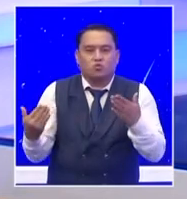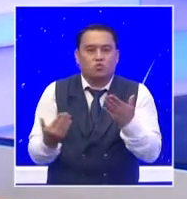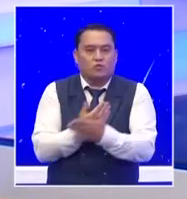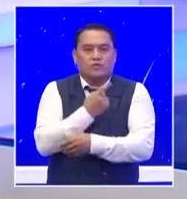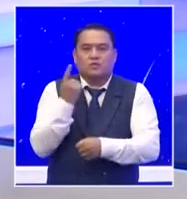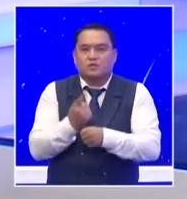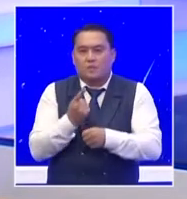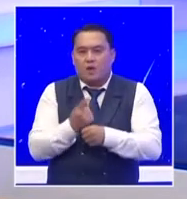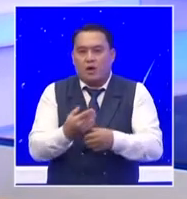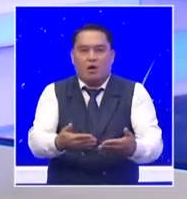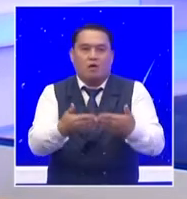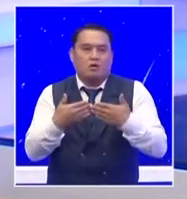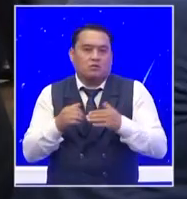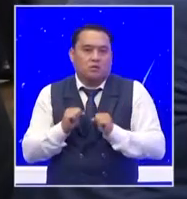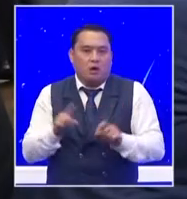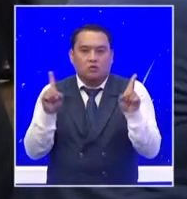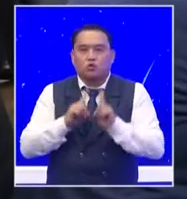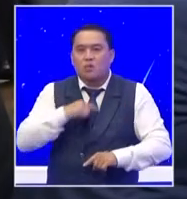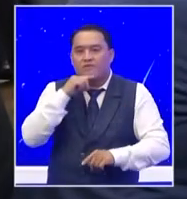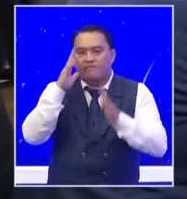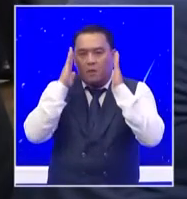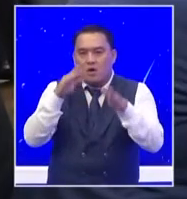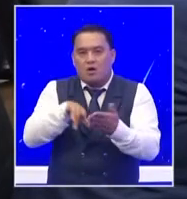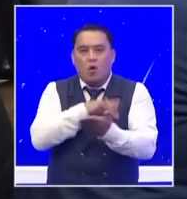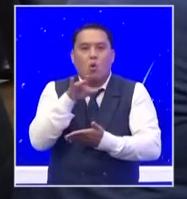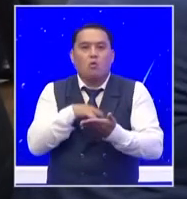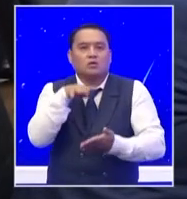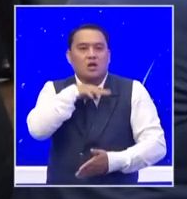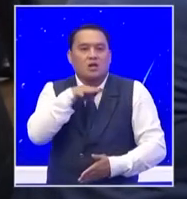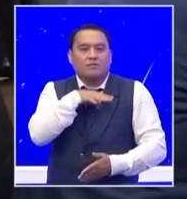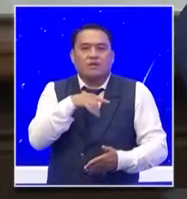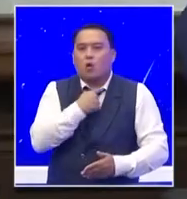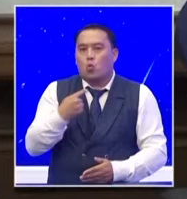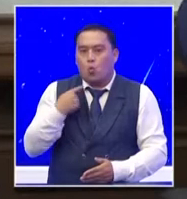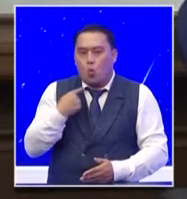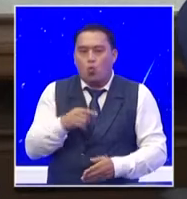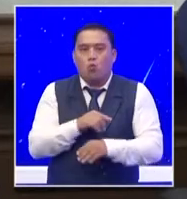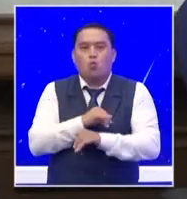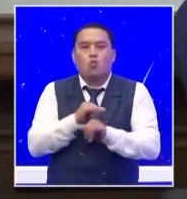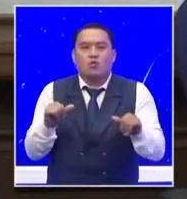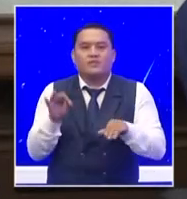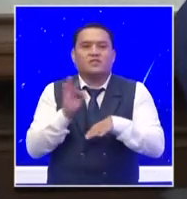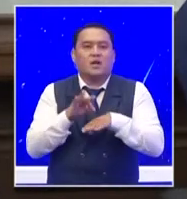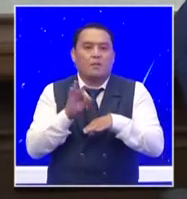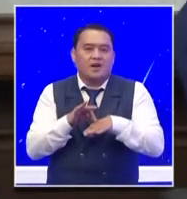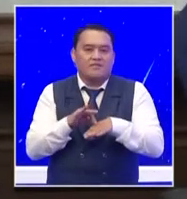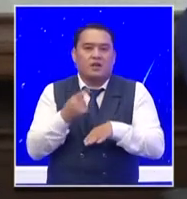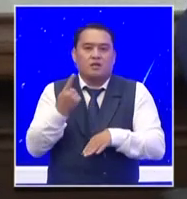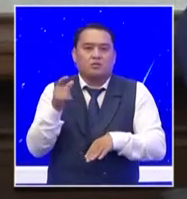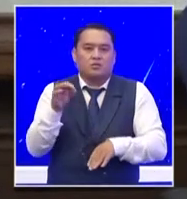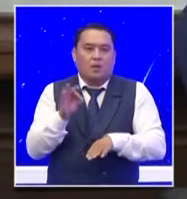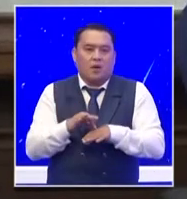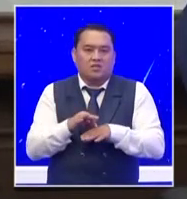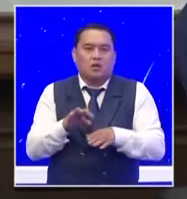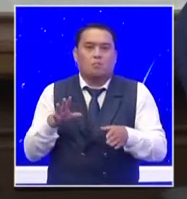вспышки. Аким области привлек особое внимание акимов городов Текели и Талдыкурган, поскольку уровень заболеваемости на душу населения на